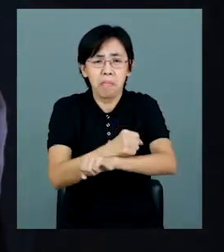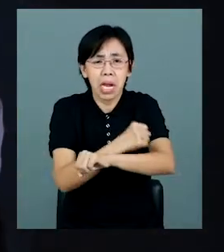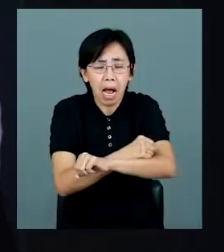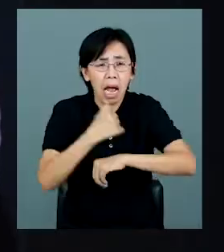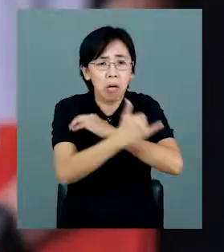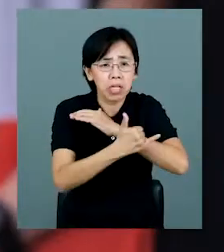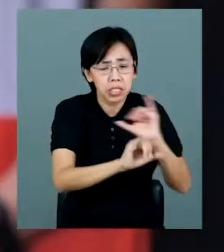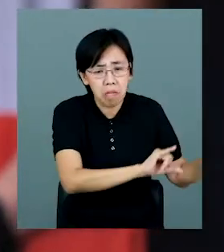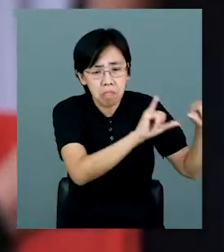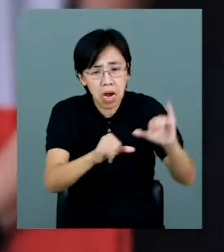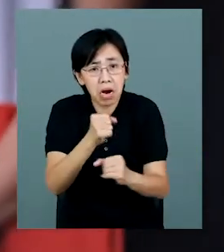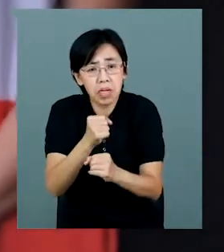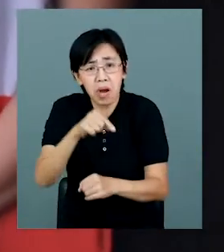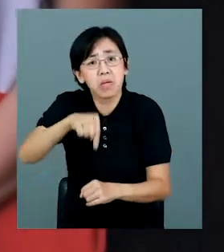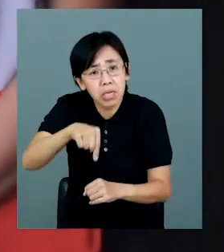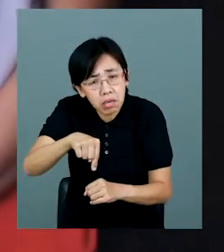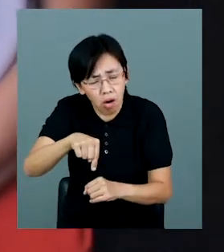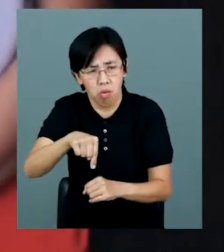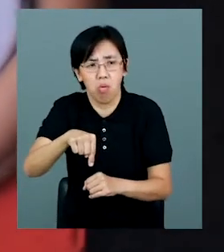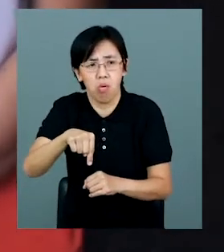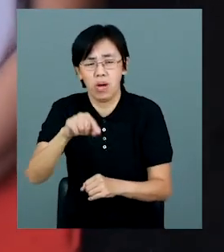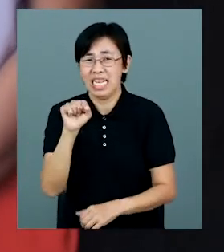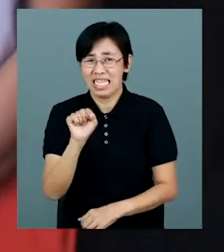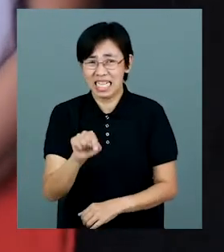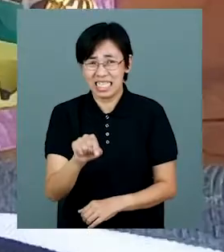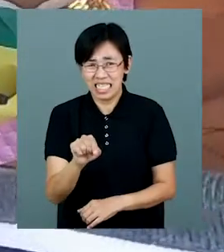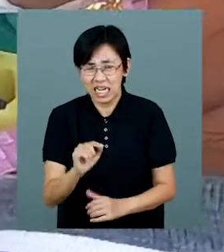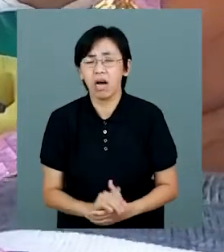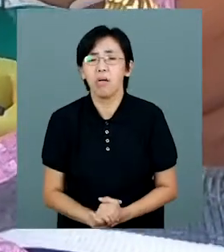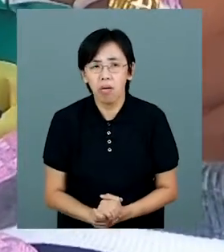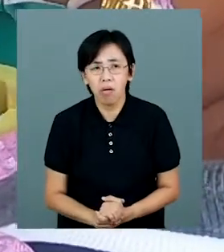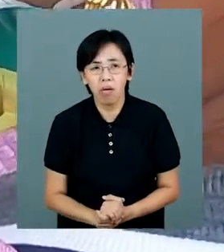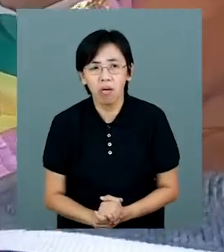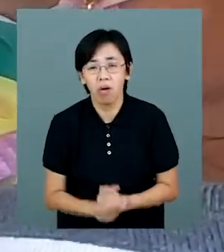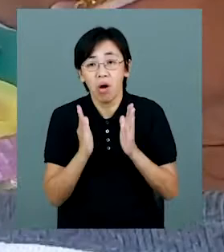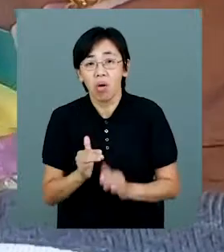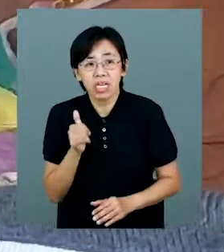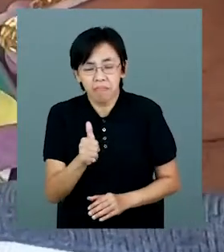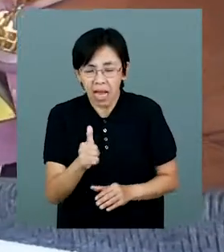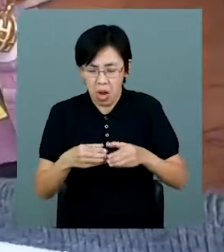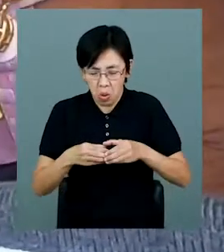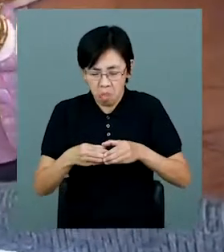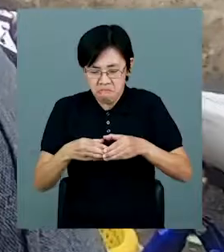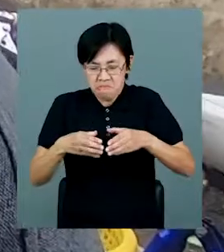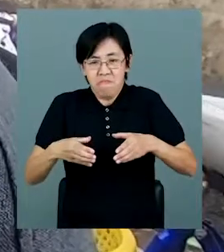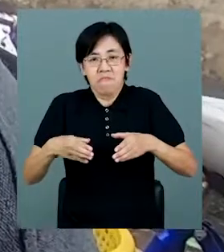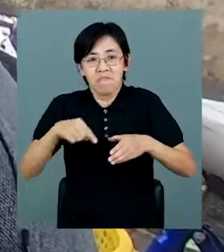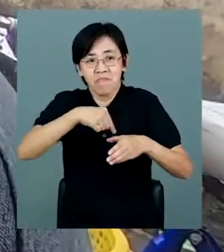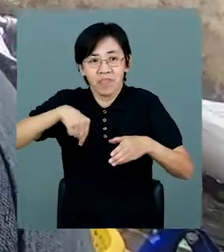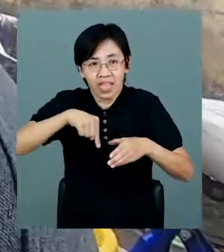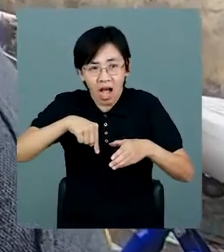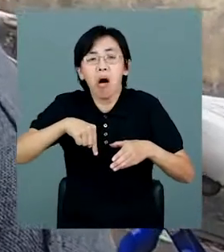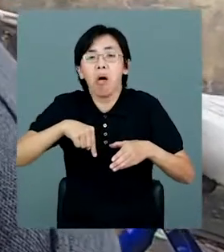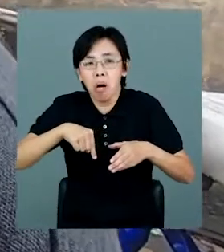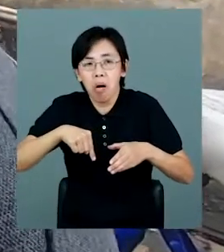ข้ามชาติเข้ามาใช้แรงงานในพื้นที่เวลาลงพื้นที่คนที่ลงพื้นที่ก็จะมีจำนวนเยอะนิ